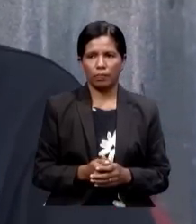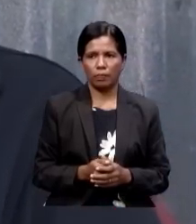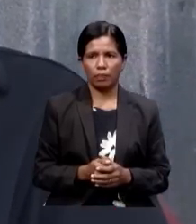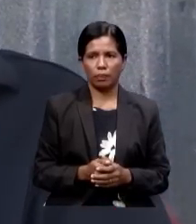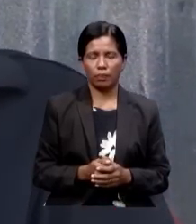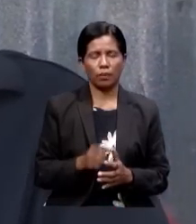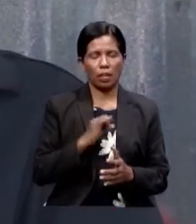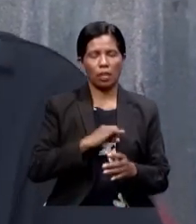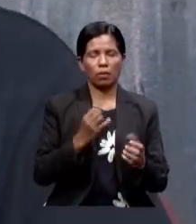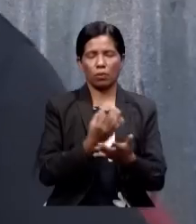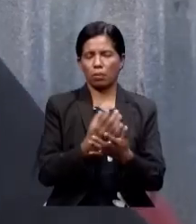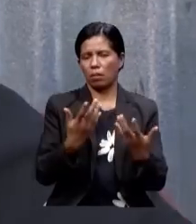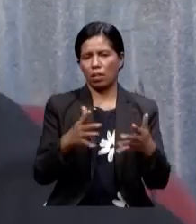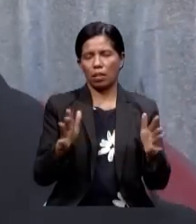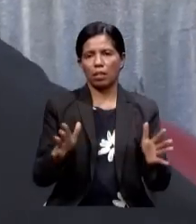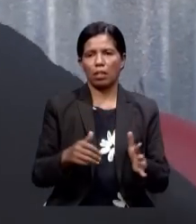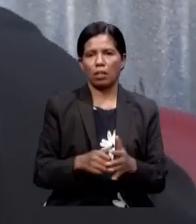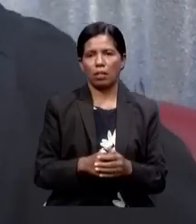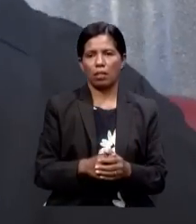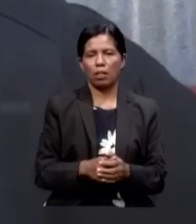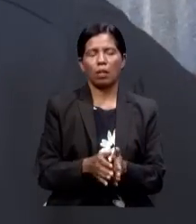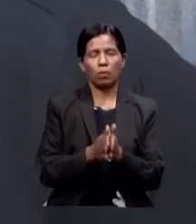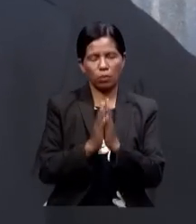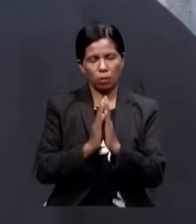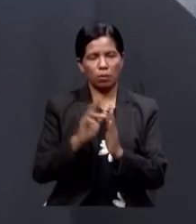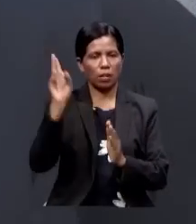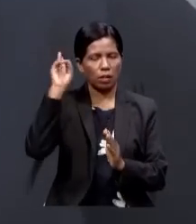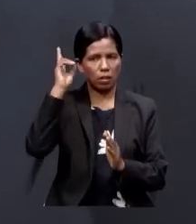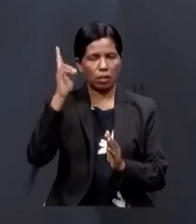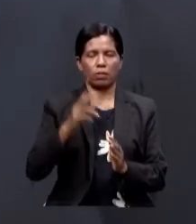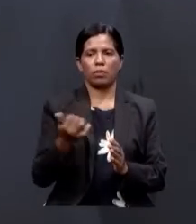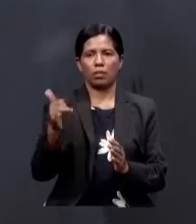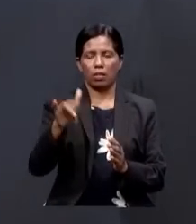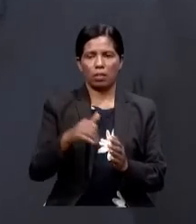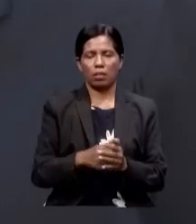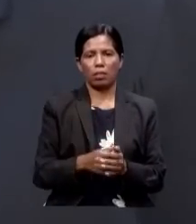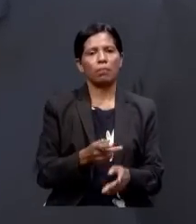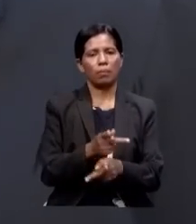lai ha los au su ba nya tiun sira bantu